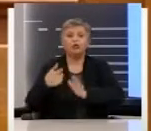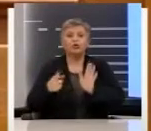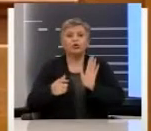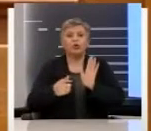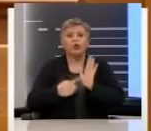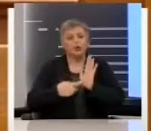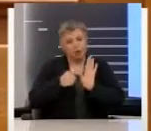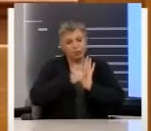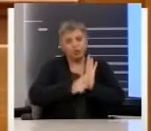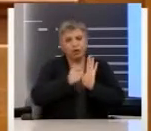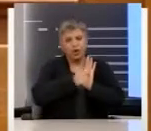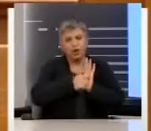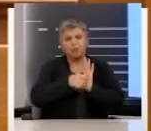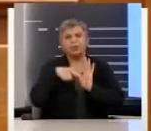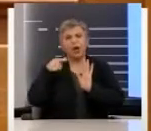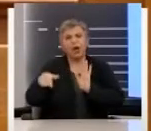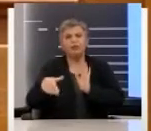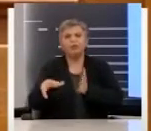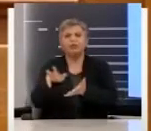επικύρωνε ληξιαρχικά.